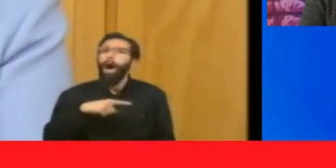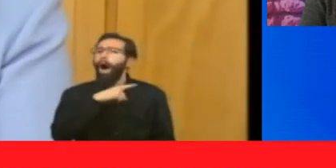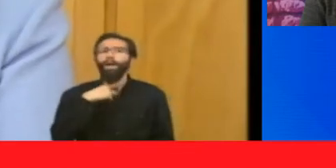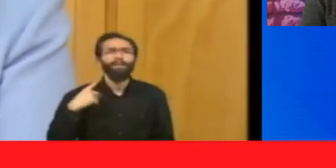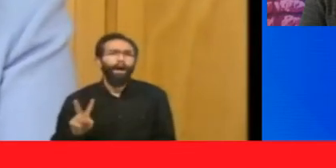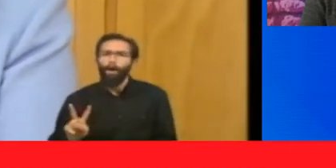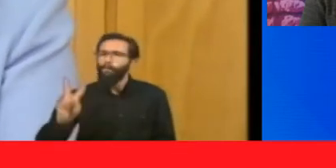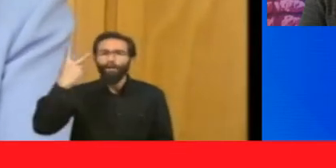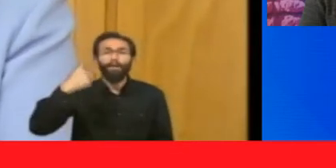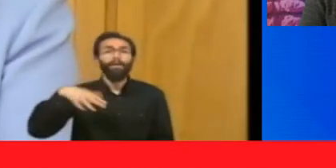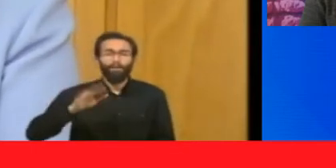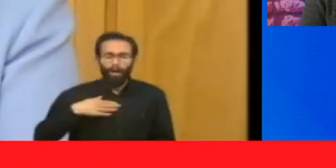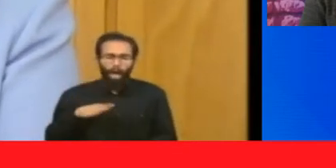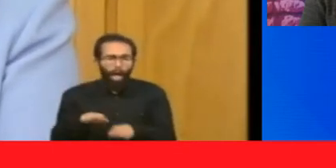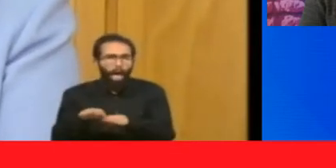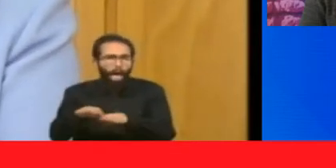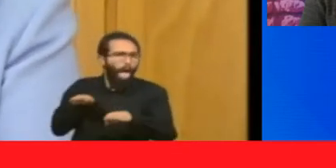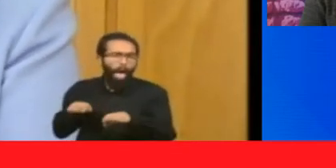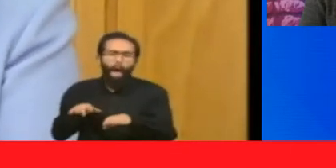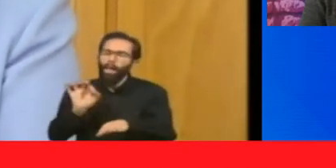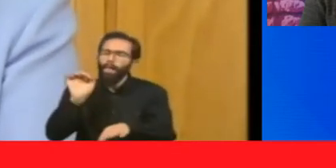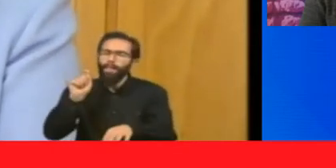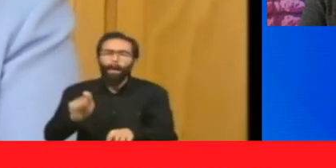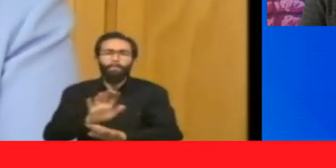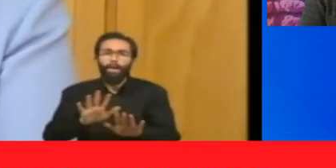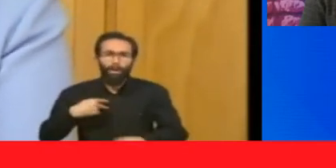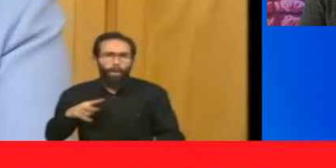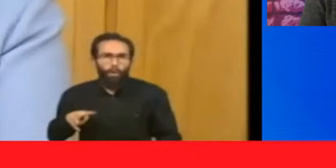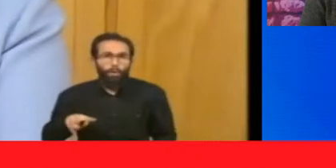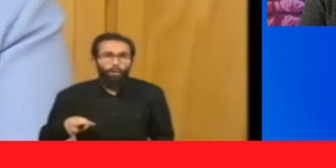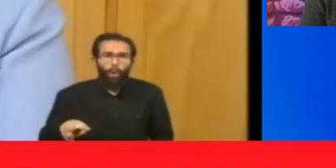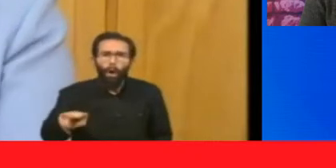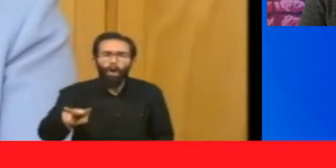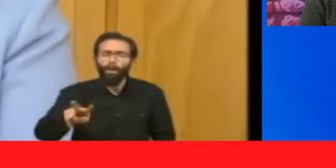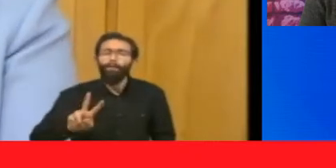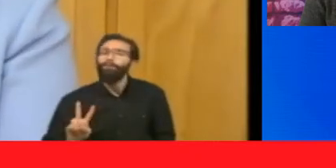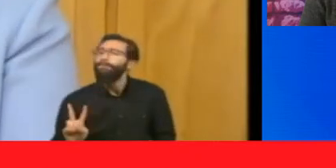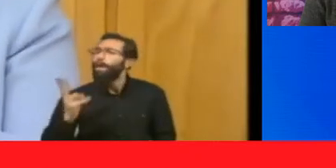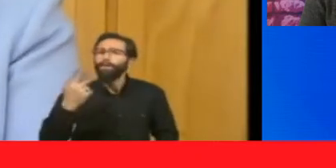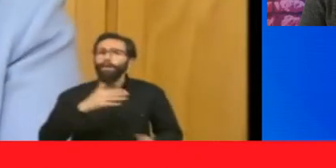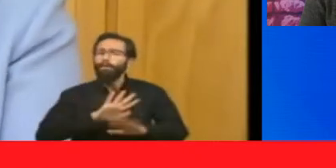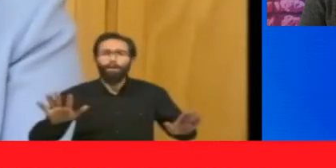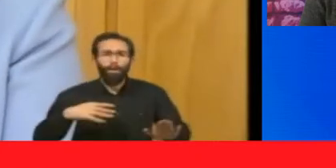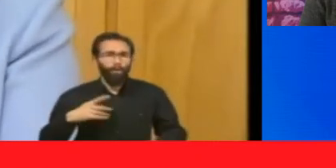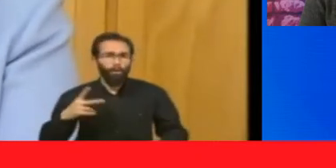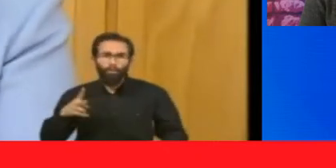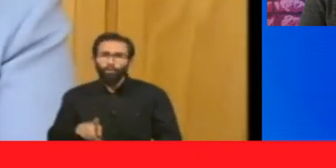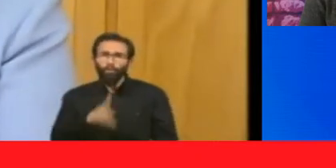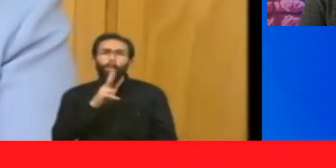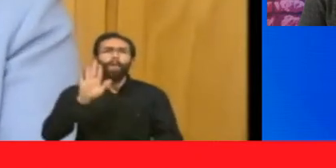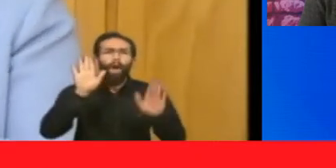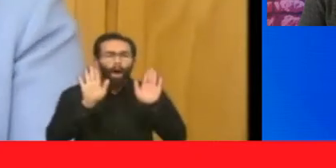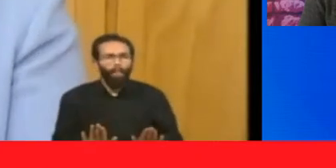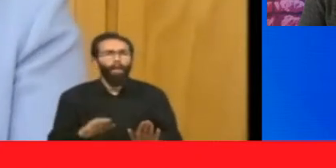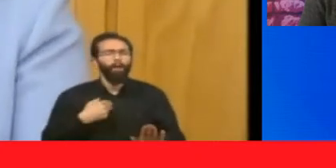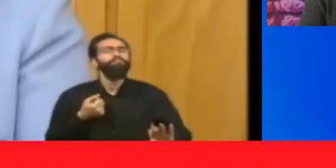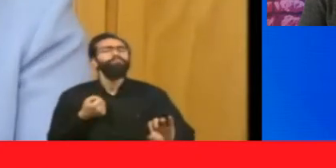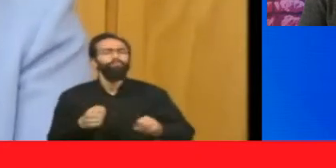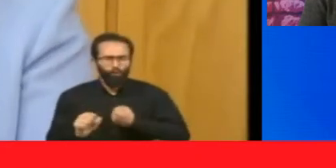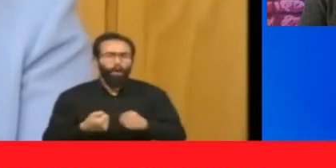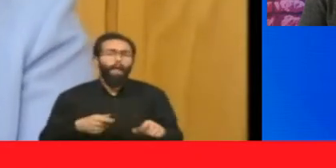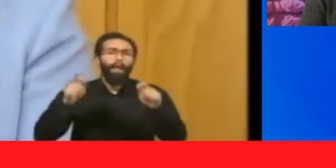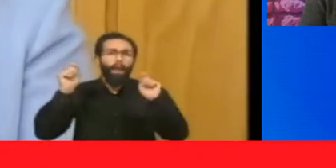halklarımıza sözümüz var, yolumuzdan asla dönmeyeceğiz, sonuna kadar mücadele edeceğiz,